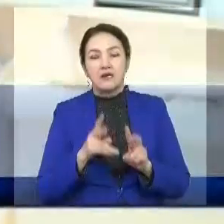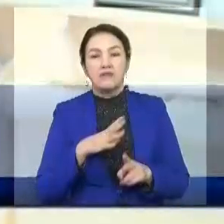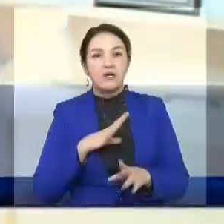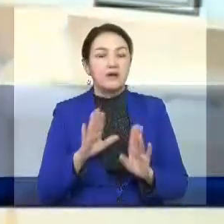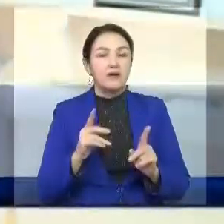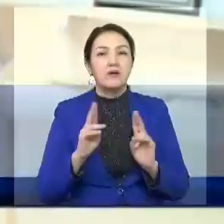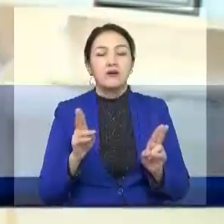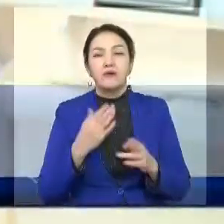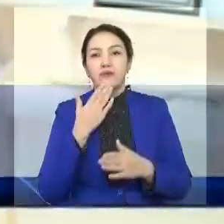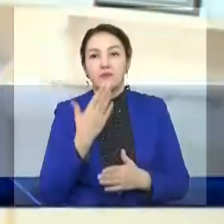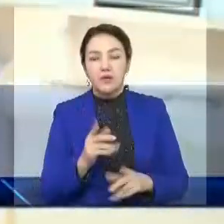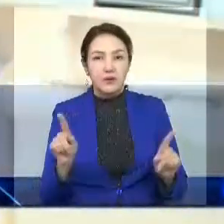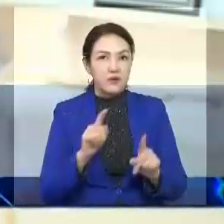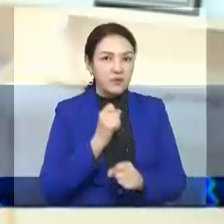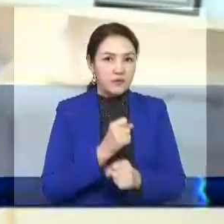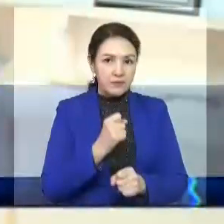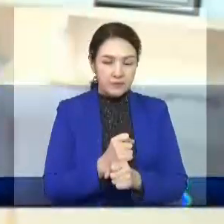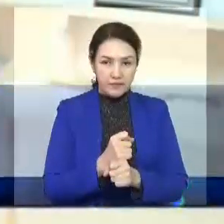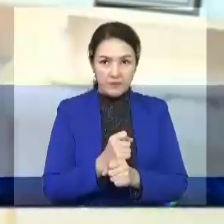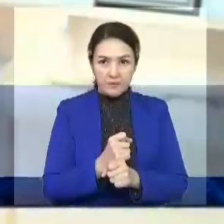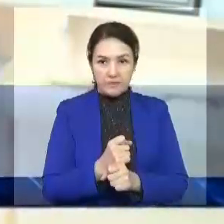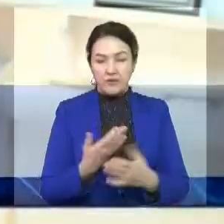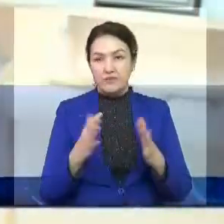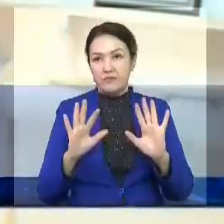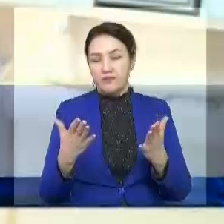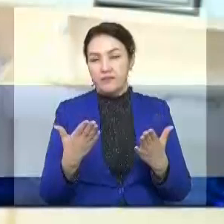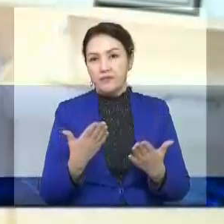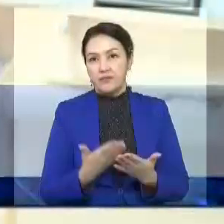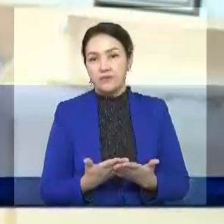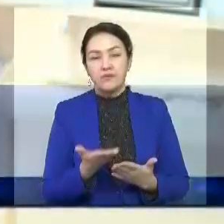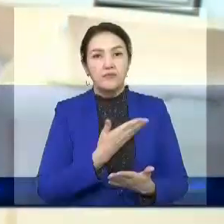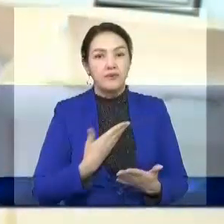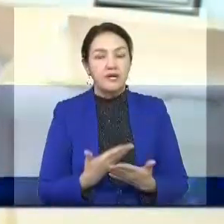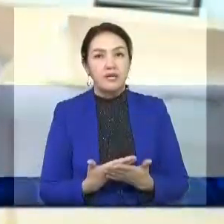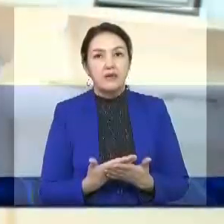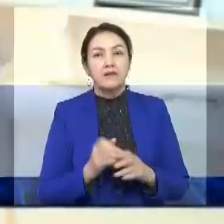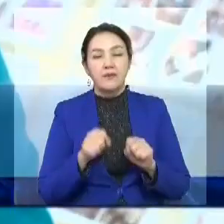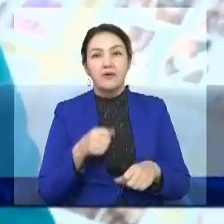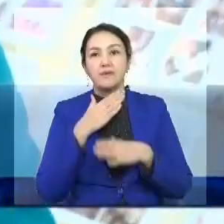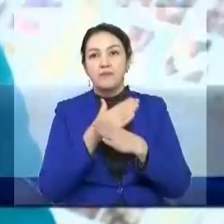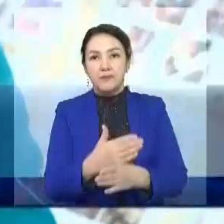поступить? Кому обратиться? Что сделать? В этих случаях как бы мы со своей стороны мы можем